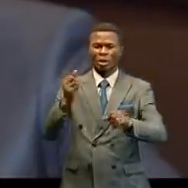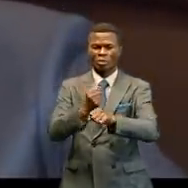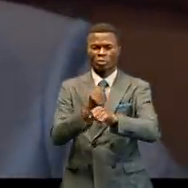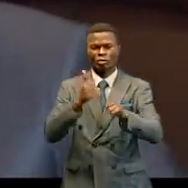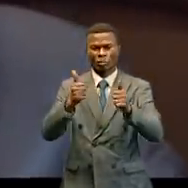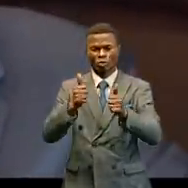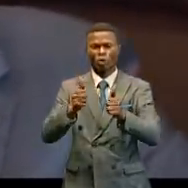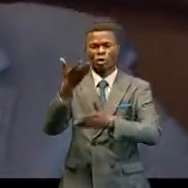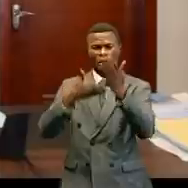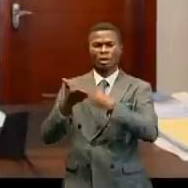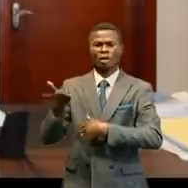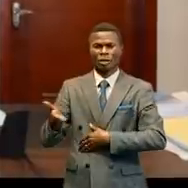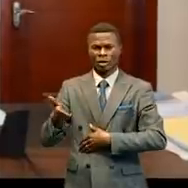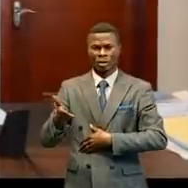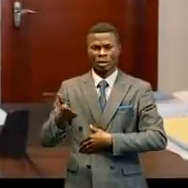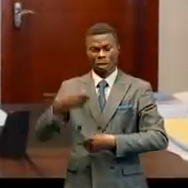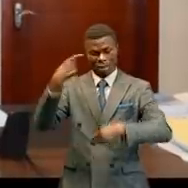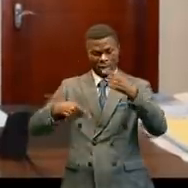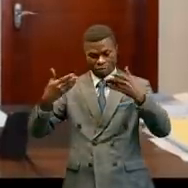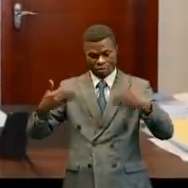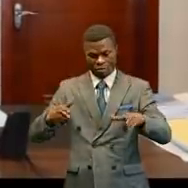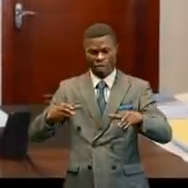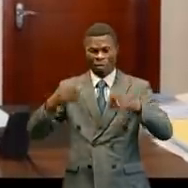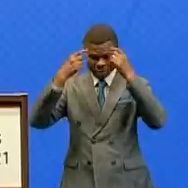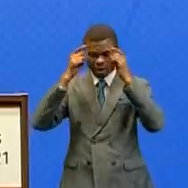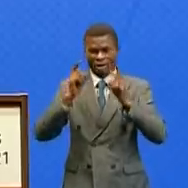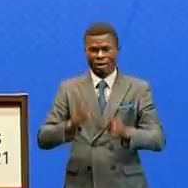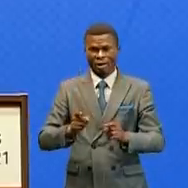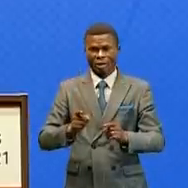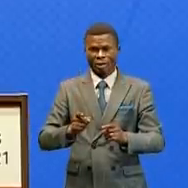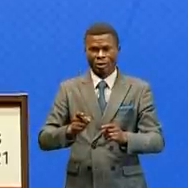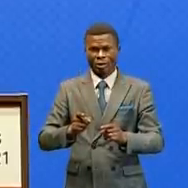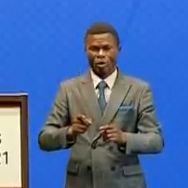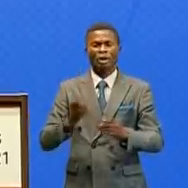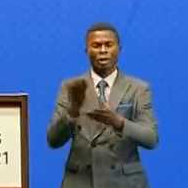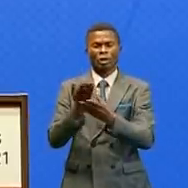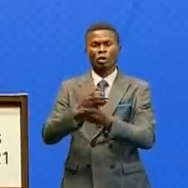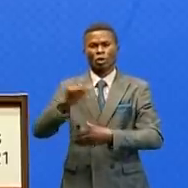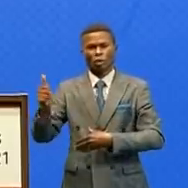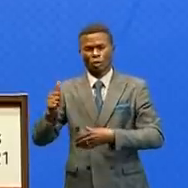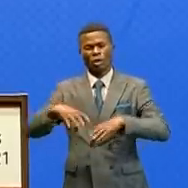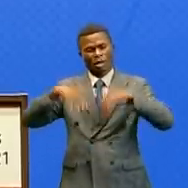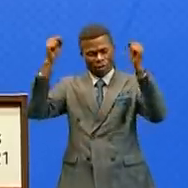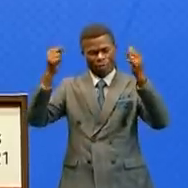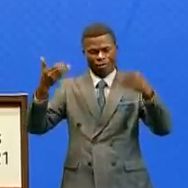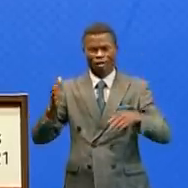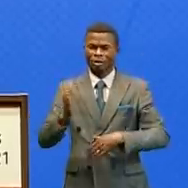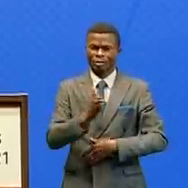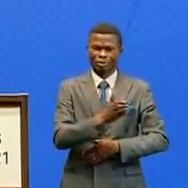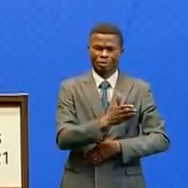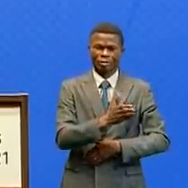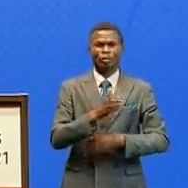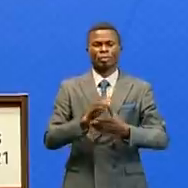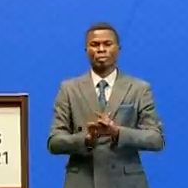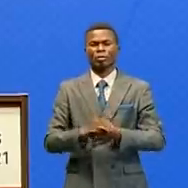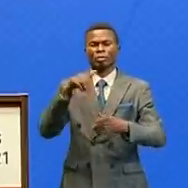de ces échanges. Après débat et délibération, cet autre dossier a été adopté.